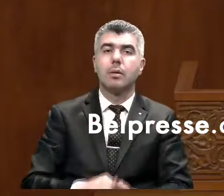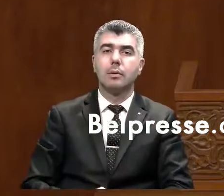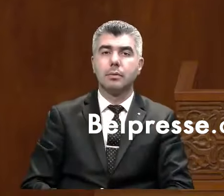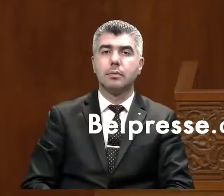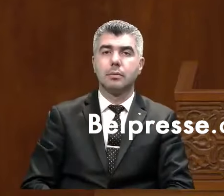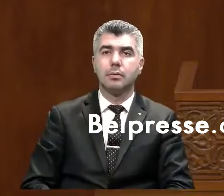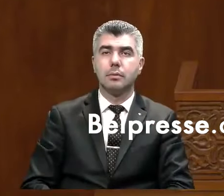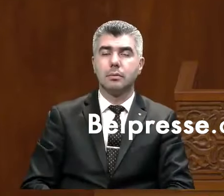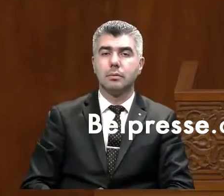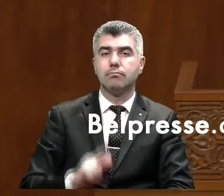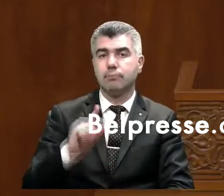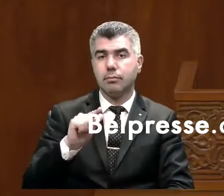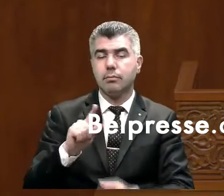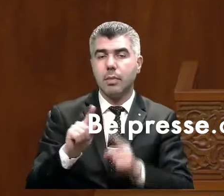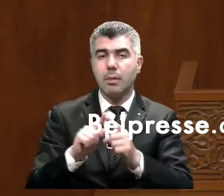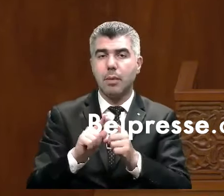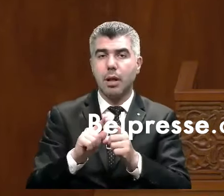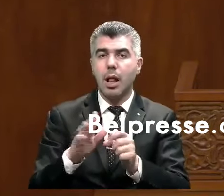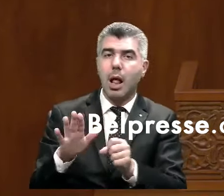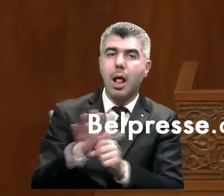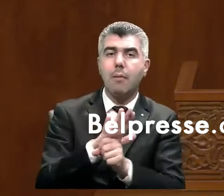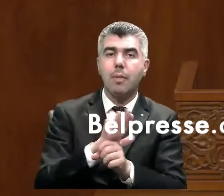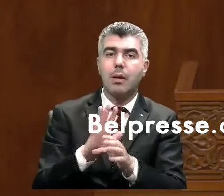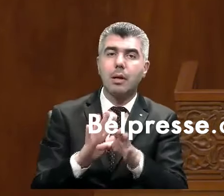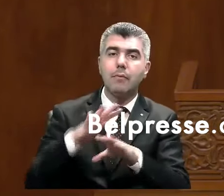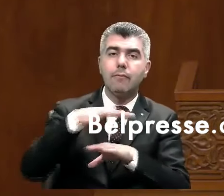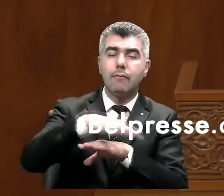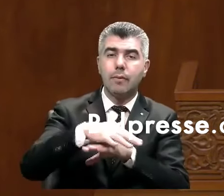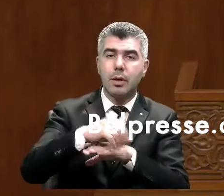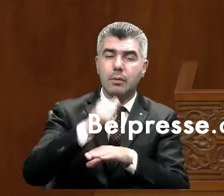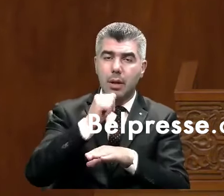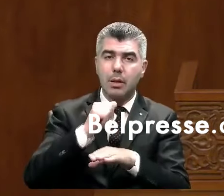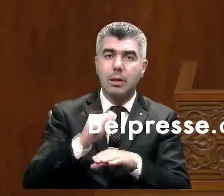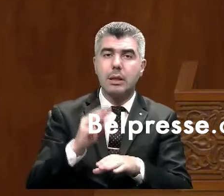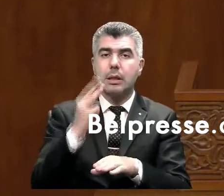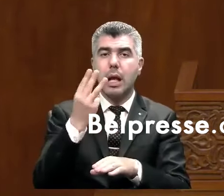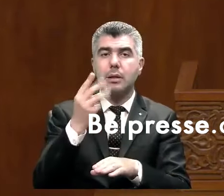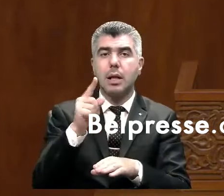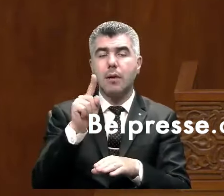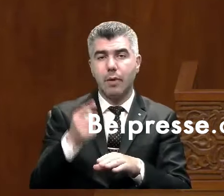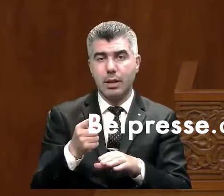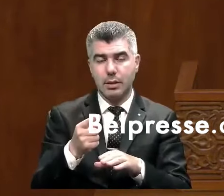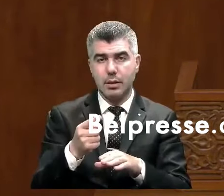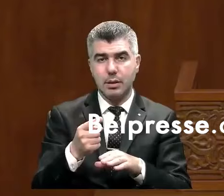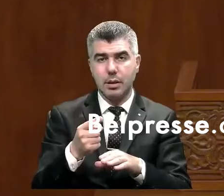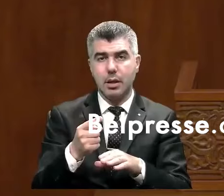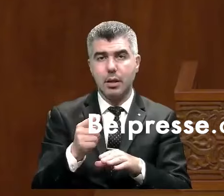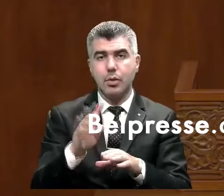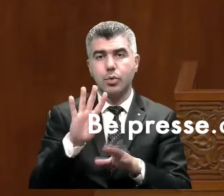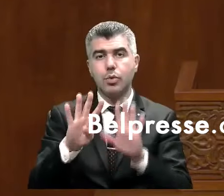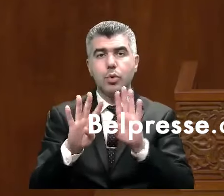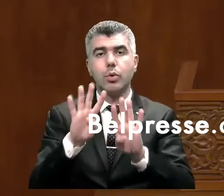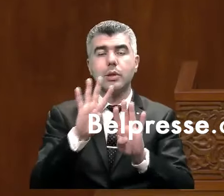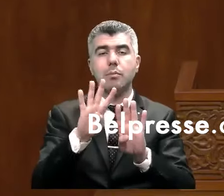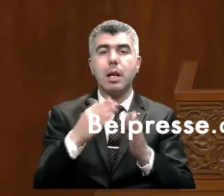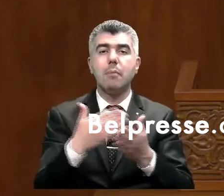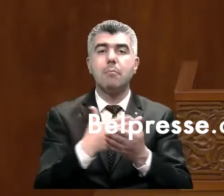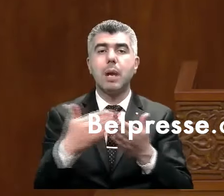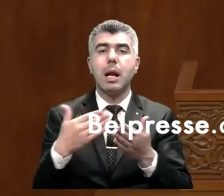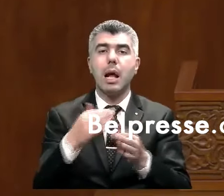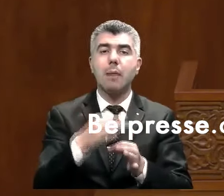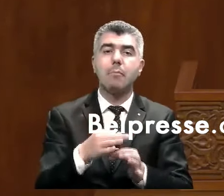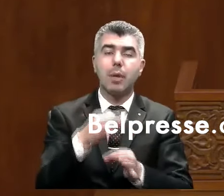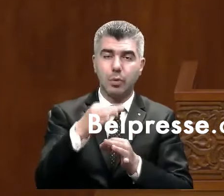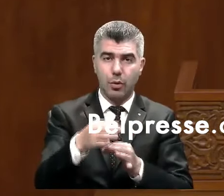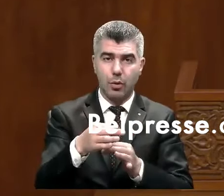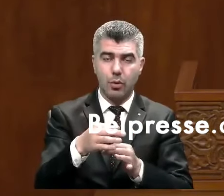فنسبه ملء السدود لحد الان هي 3.89 متر مليار متر مكعب هذو السدود